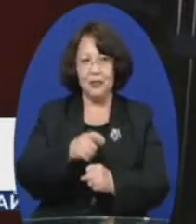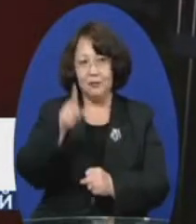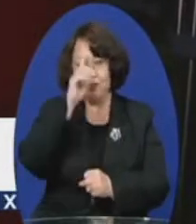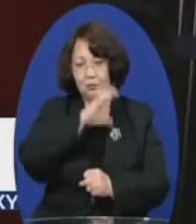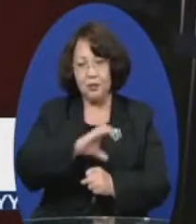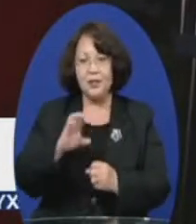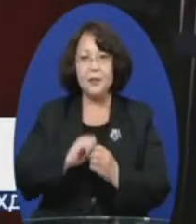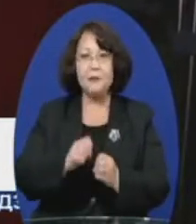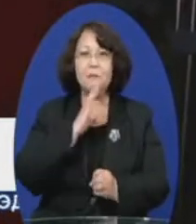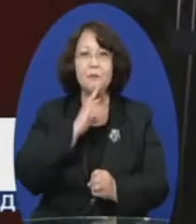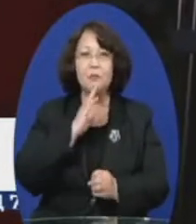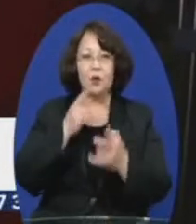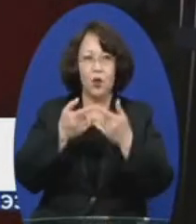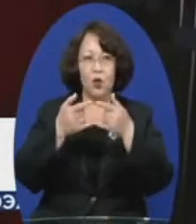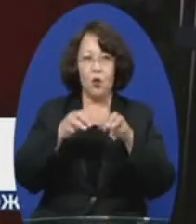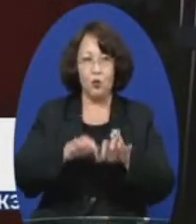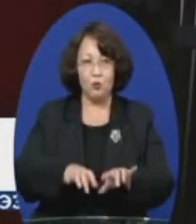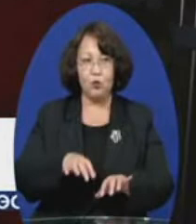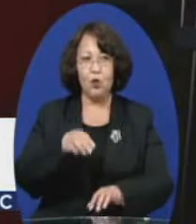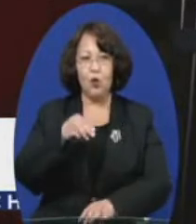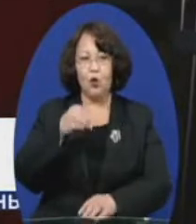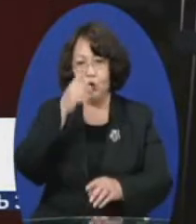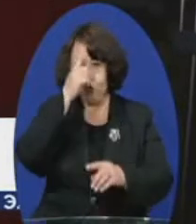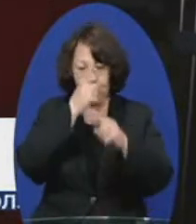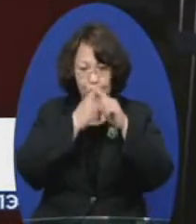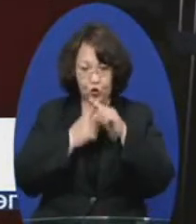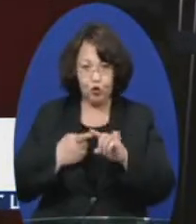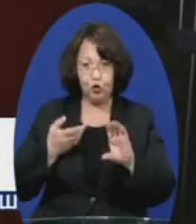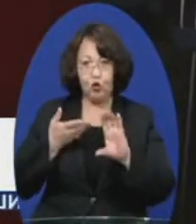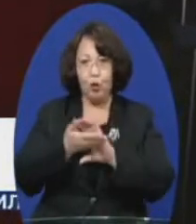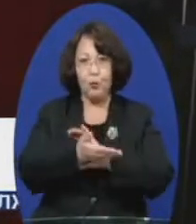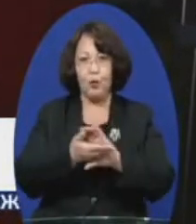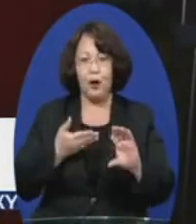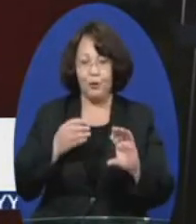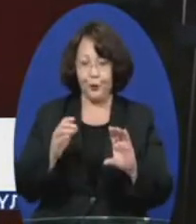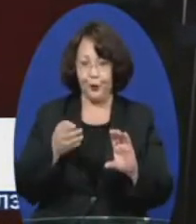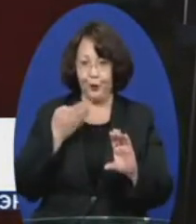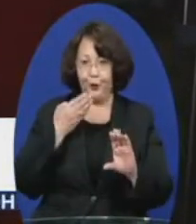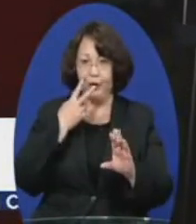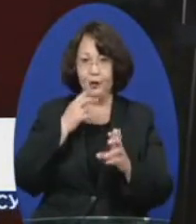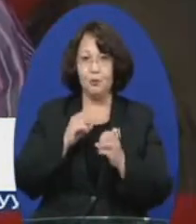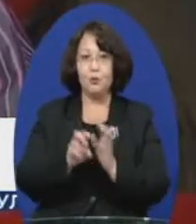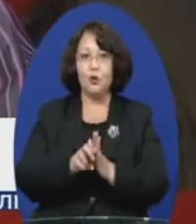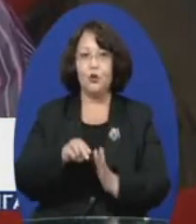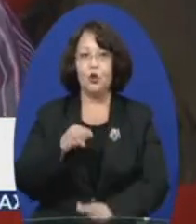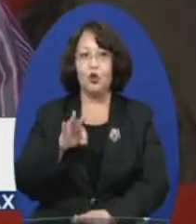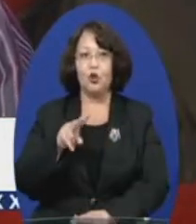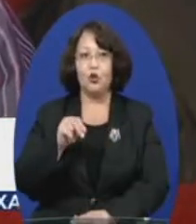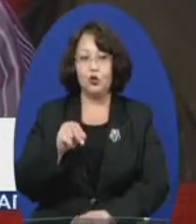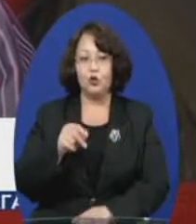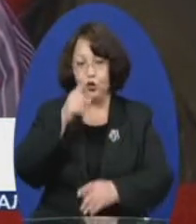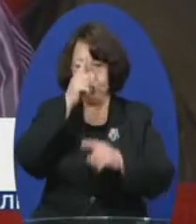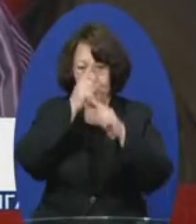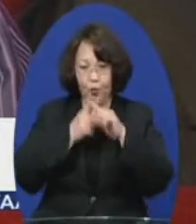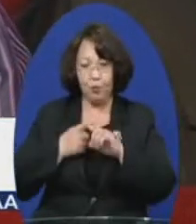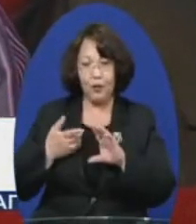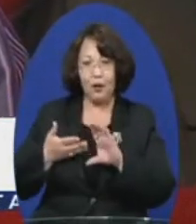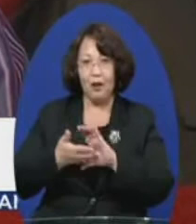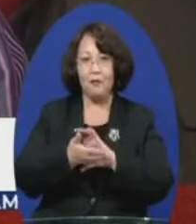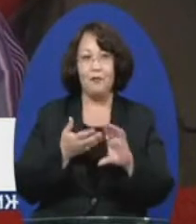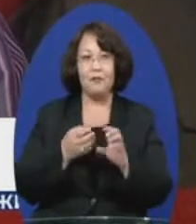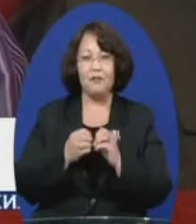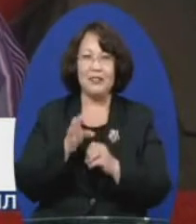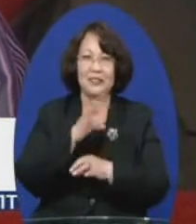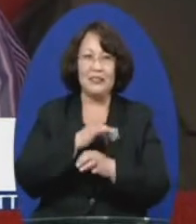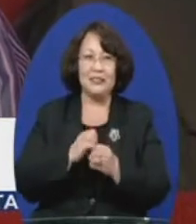хийхэд биднэрт компьютер томограф гэж байна. Яг тодтогчтой компьютер томограф бол маш их хэрэгтэй байгаа. Төвөн аялал жуулчлалын гэдгээрээ бас